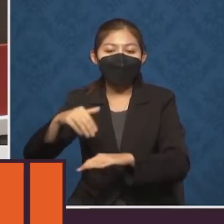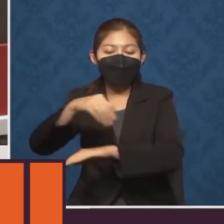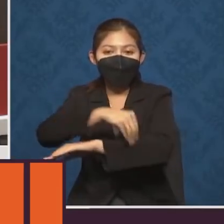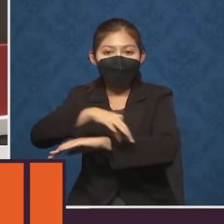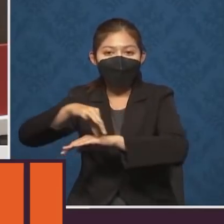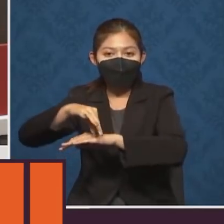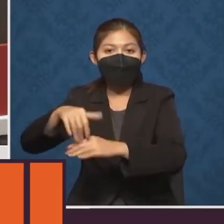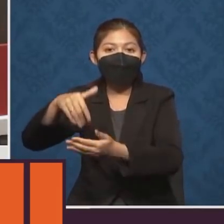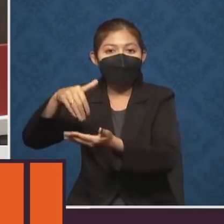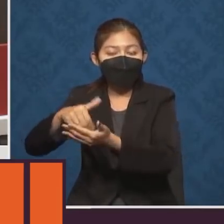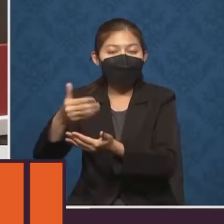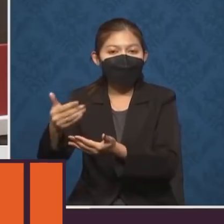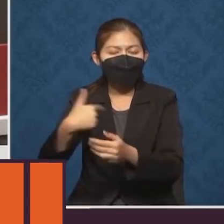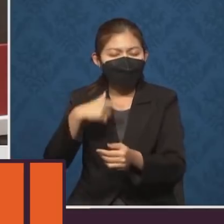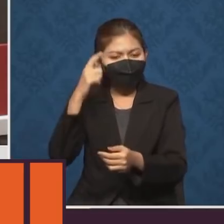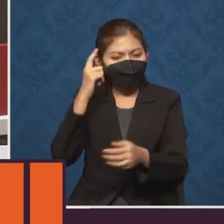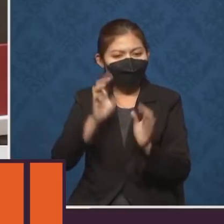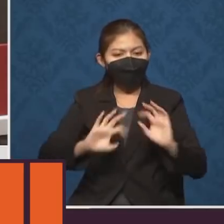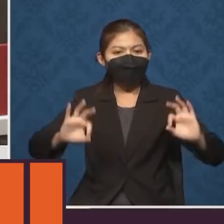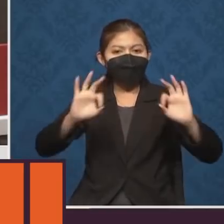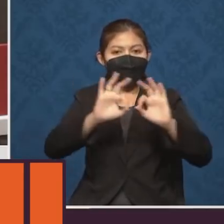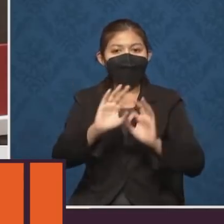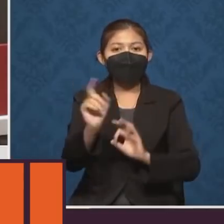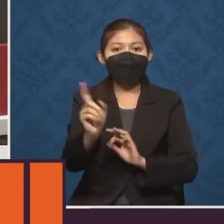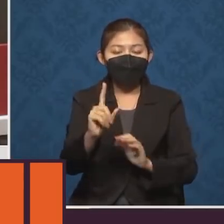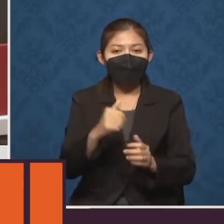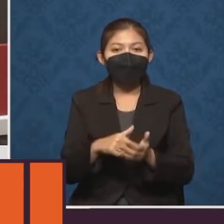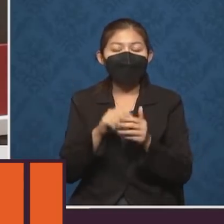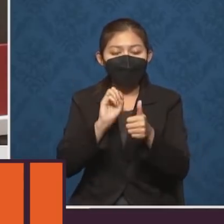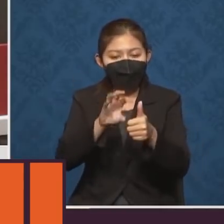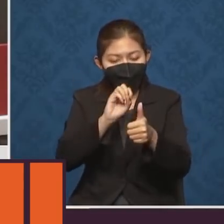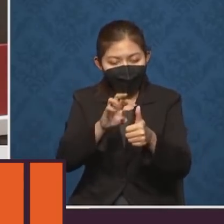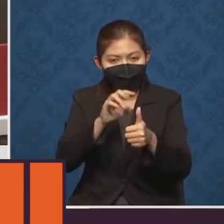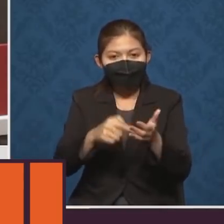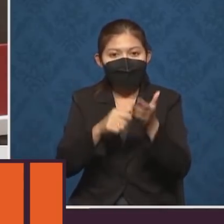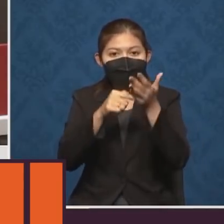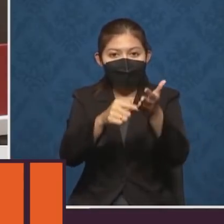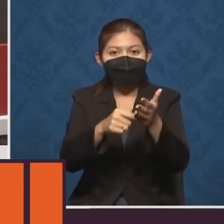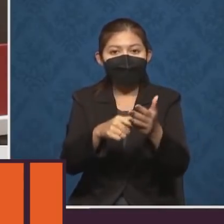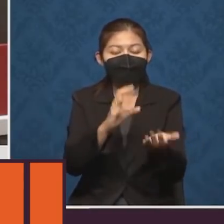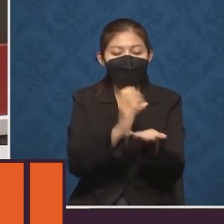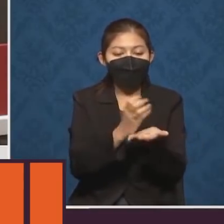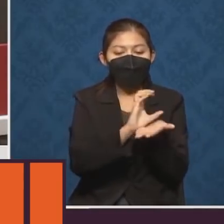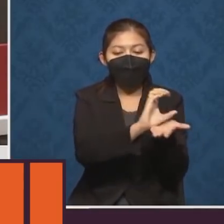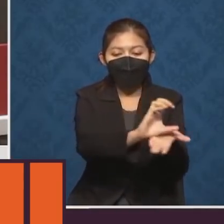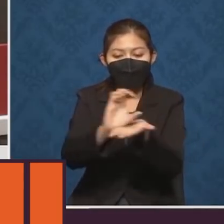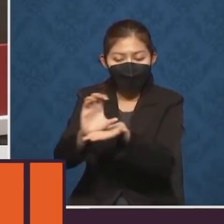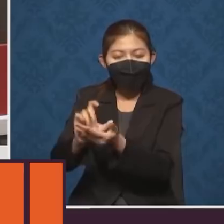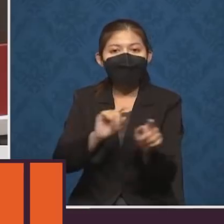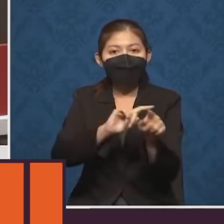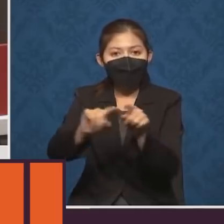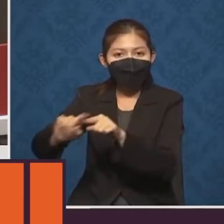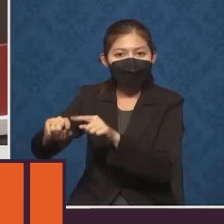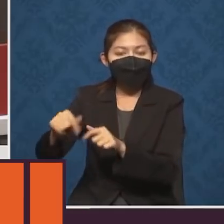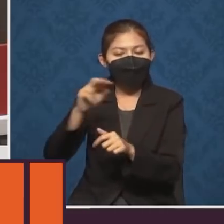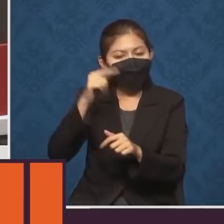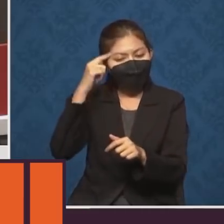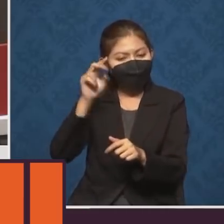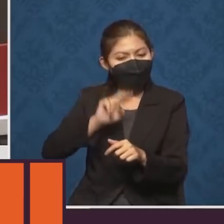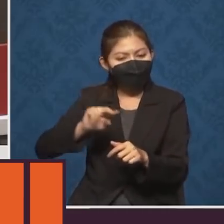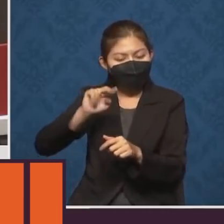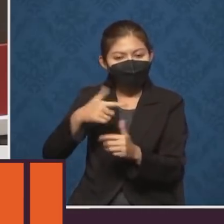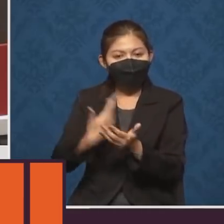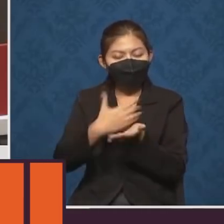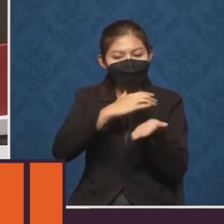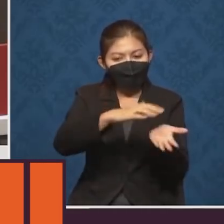มุมนี้จำเป็นนะครับจำเป็นที่อ่ะท่านจะเป็นต้องให้คำเสนอแนะนะครับไปที่กองทุนต่างๆเพราะว่าจะคิดว่าจะใช้ผลิตจะใช้จ่าย